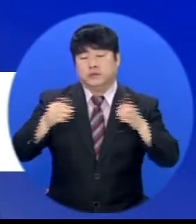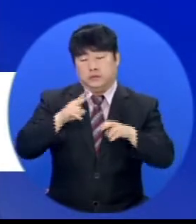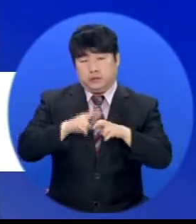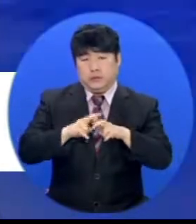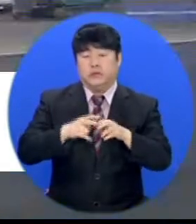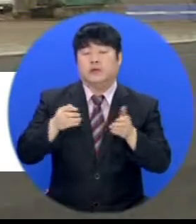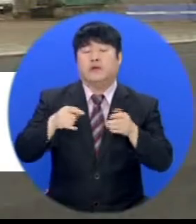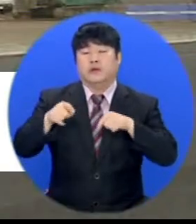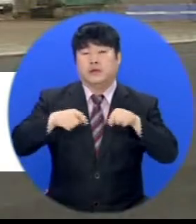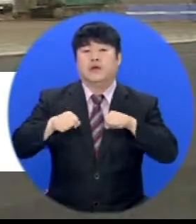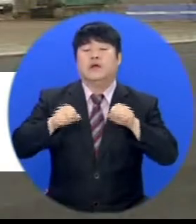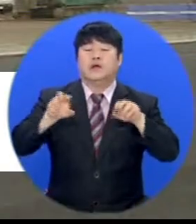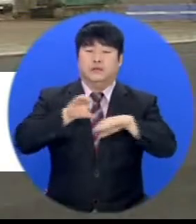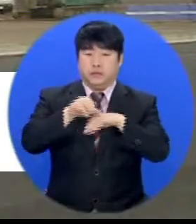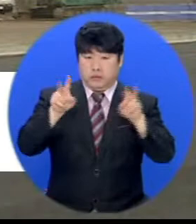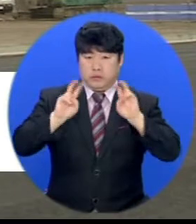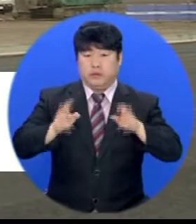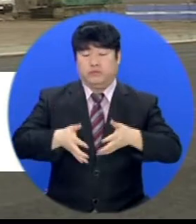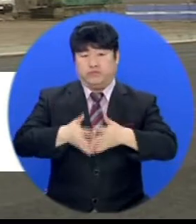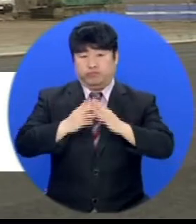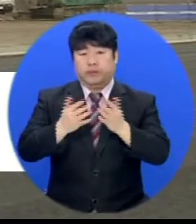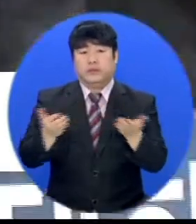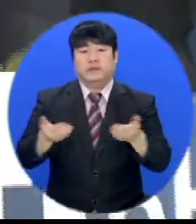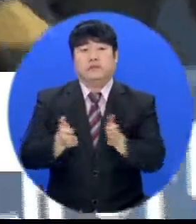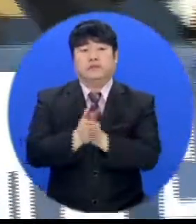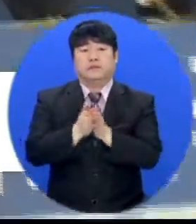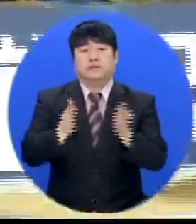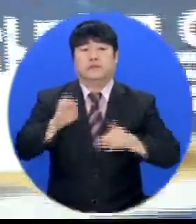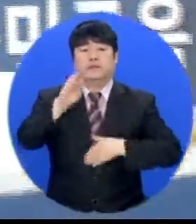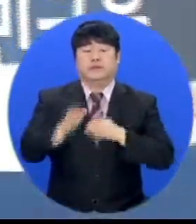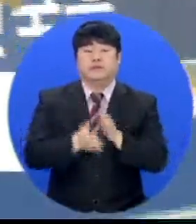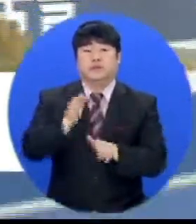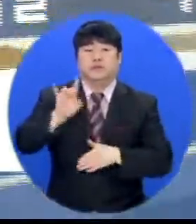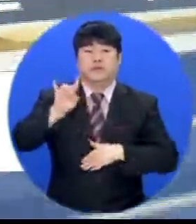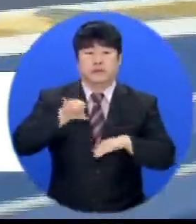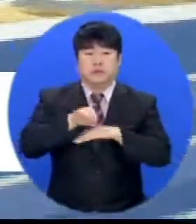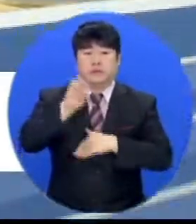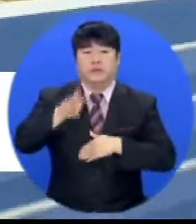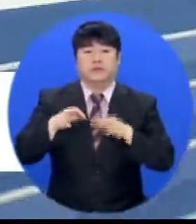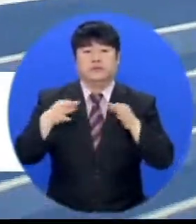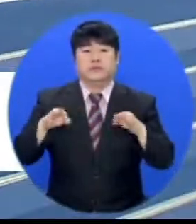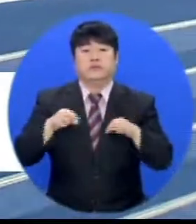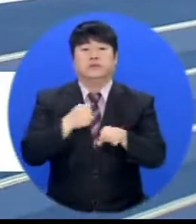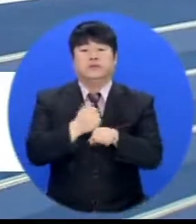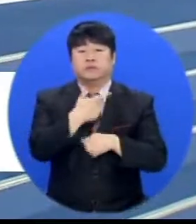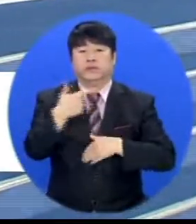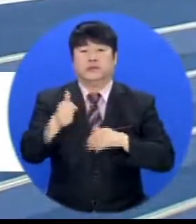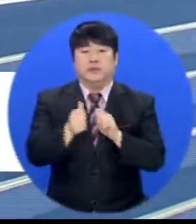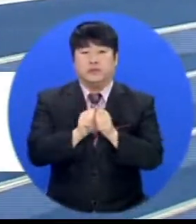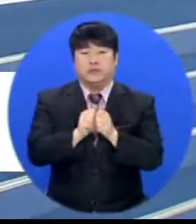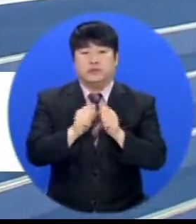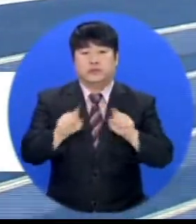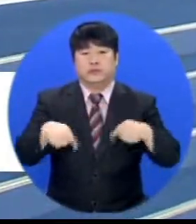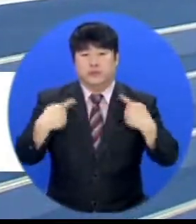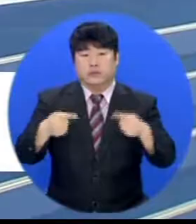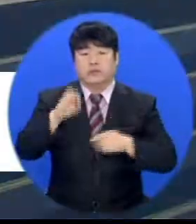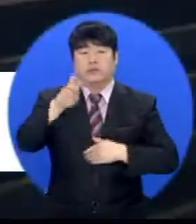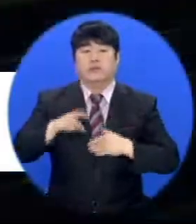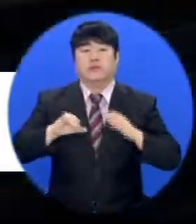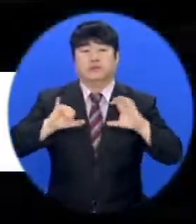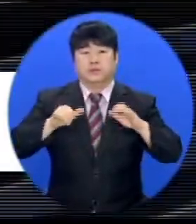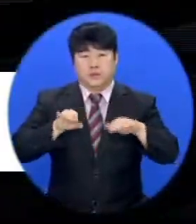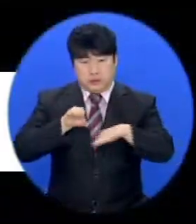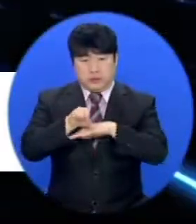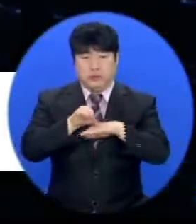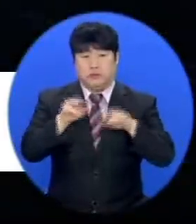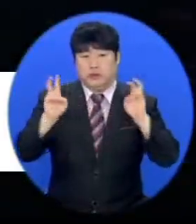자동차 공장 설립 공사가 시작됐습니다. 광주시와 현대차, 광주은행 등이 대주주로 참여한 광주 글로벌